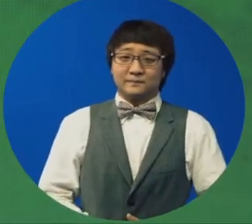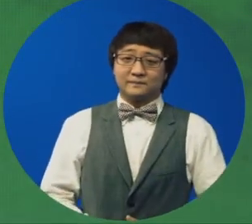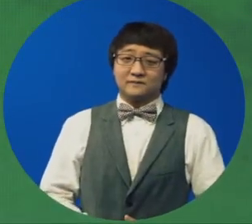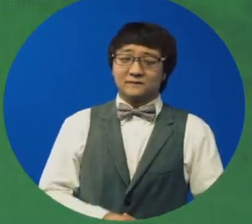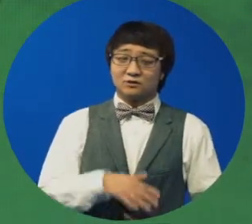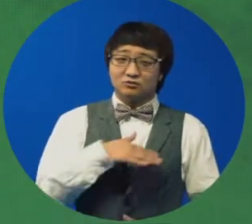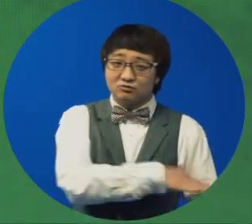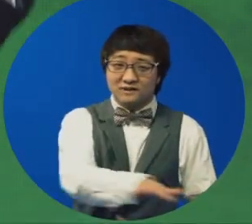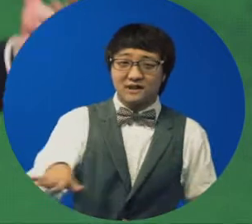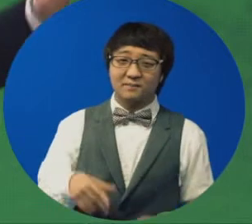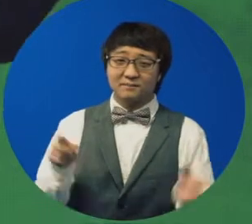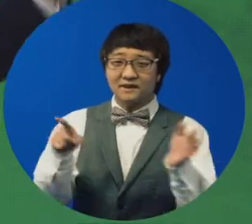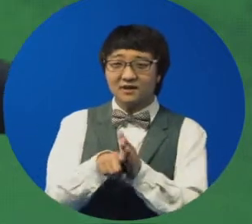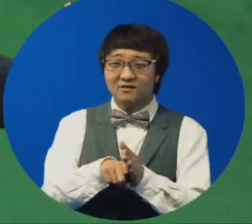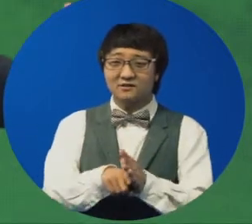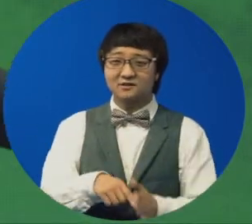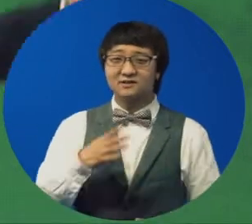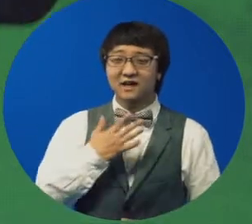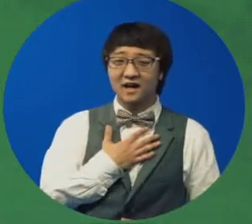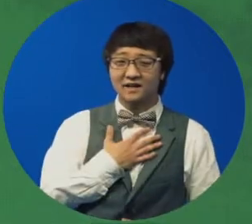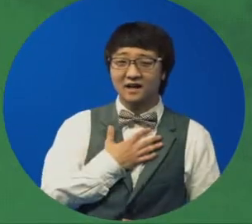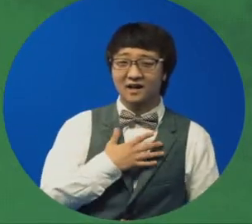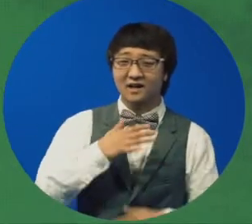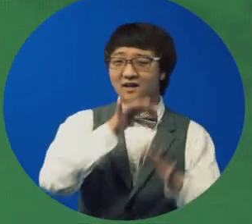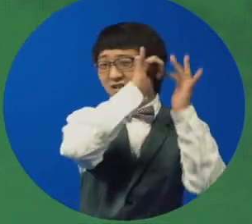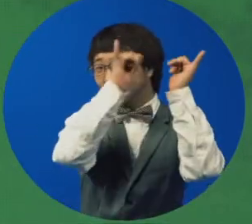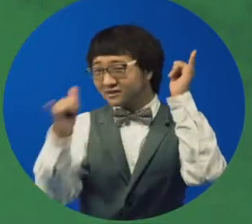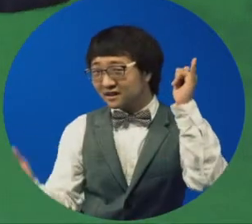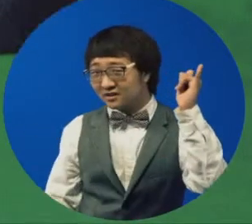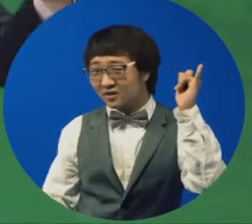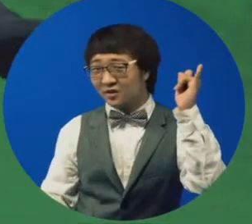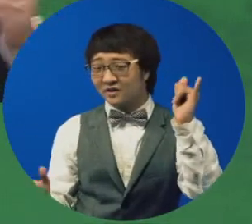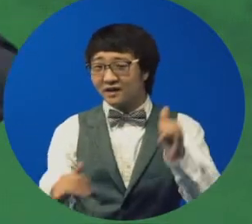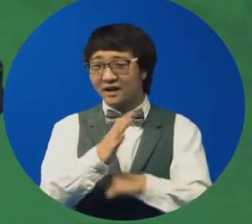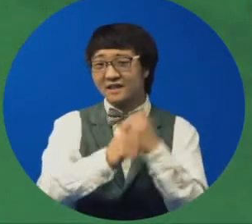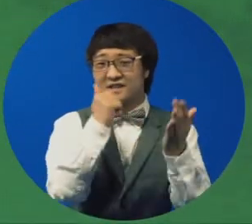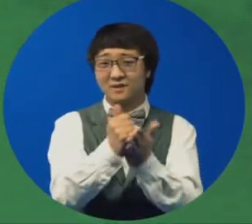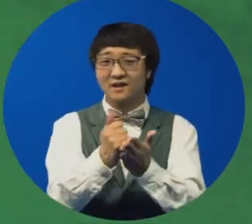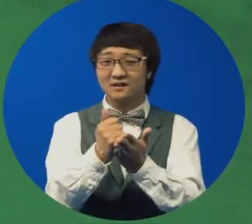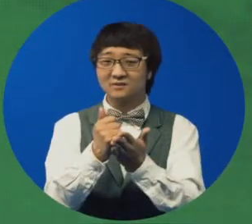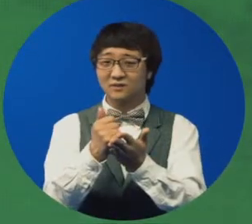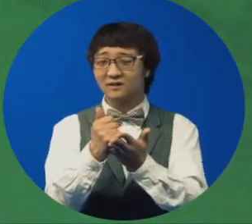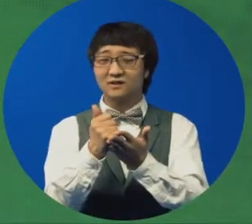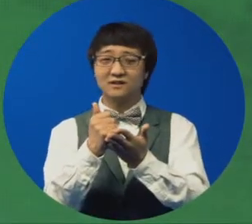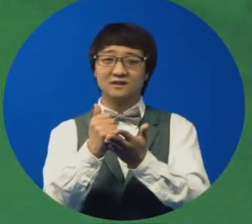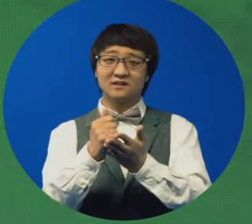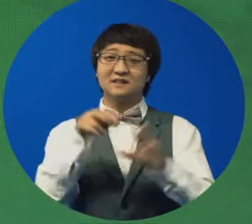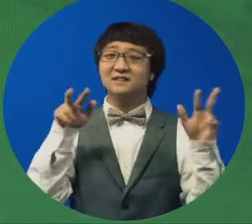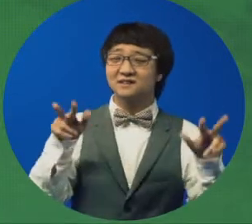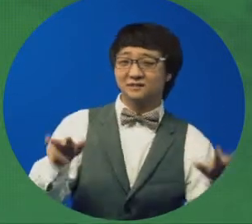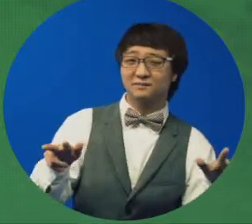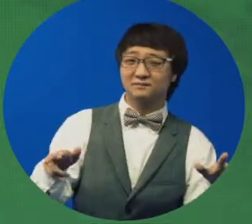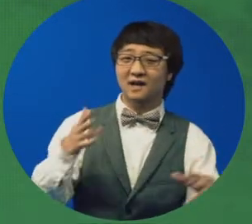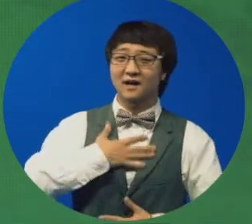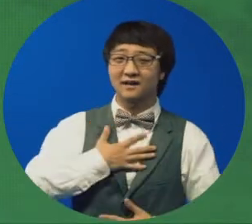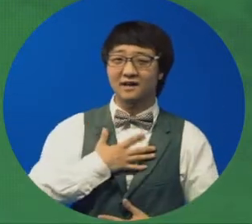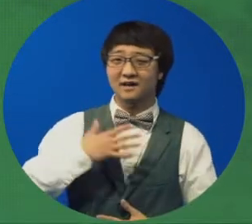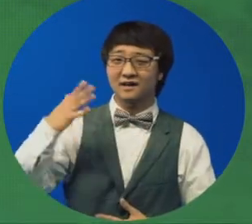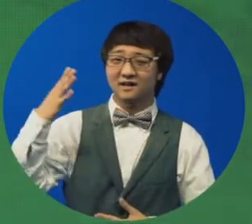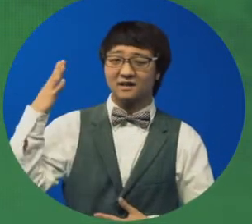것은 옛날에 나에게 역사하셨던 하나님의 섭리와 또 지금 나에게 역사하실 하나님의